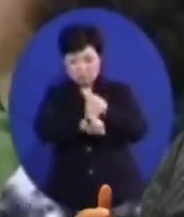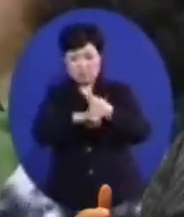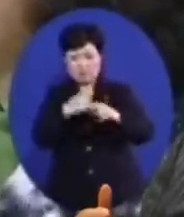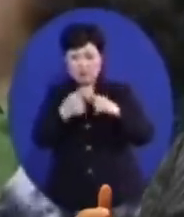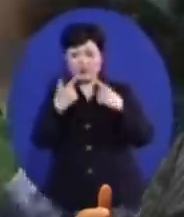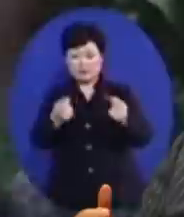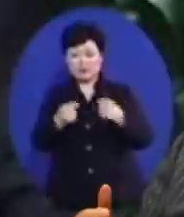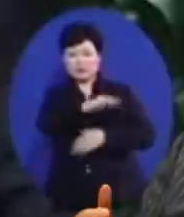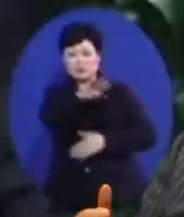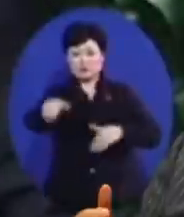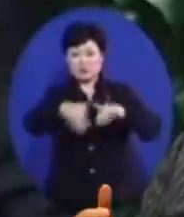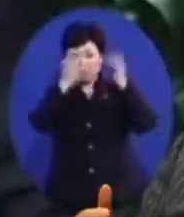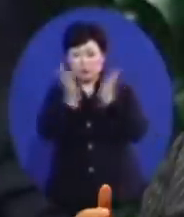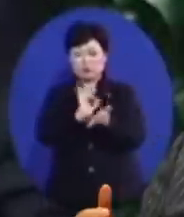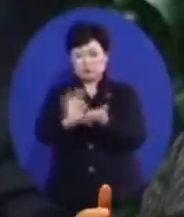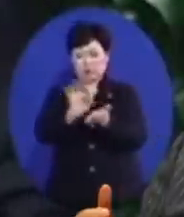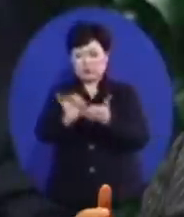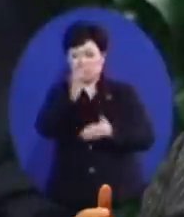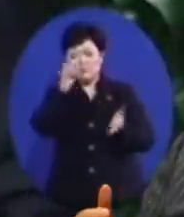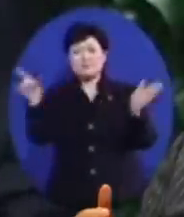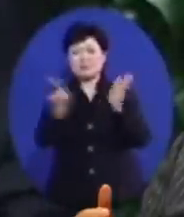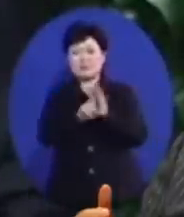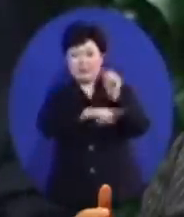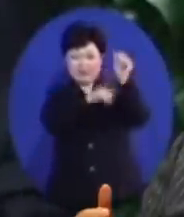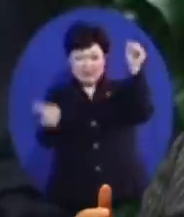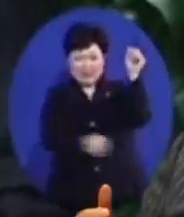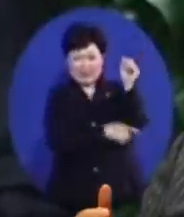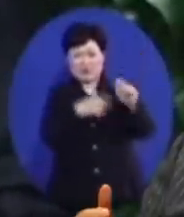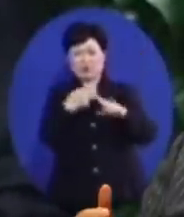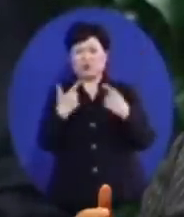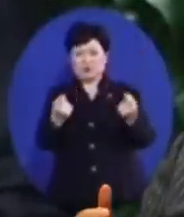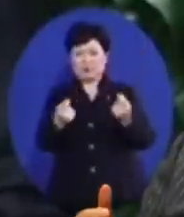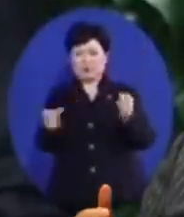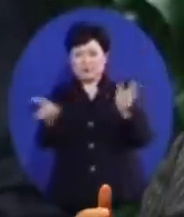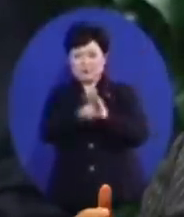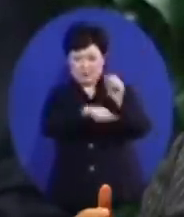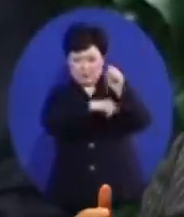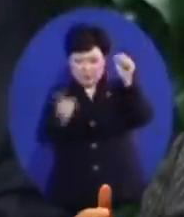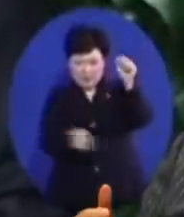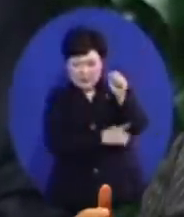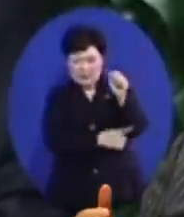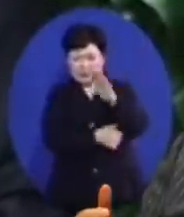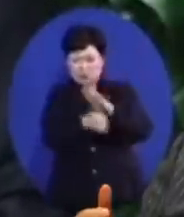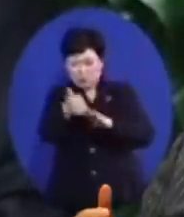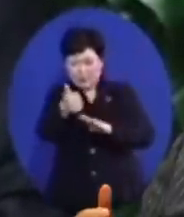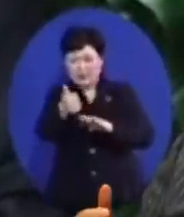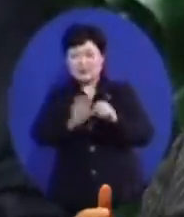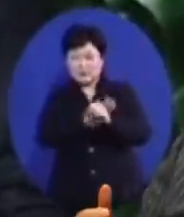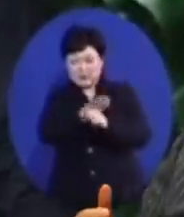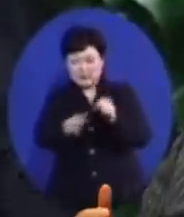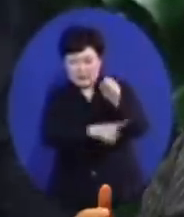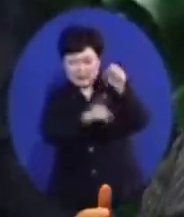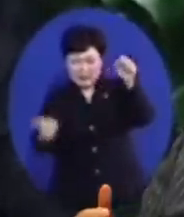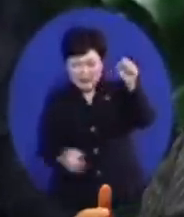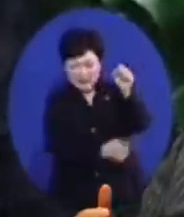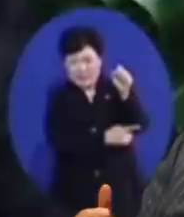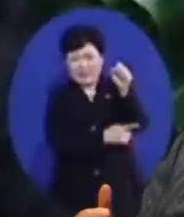다 우리가 사용할 수 있는 믿음의 날개인 것입니다. 믿음의 날개, 소망의 날개, 사랑의 날개.